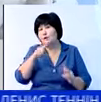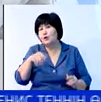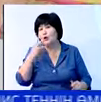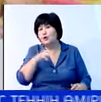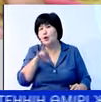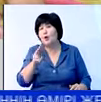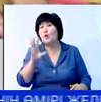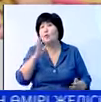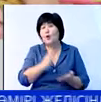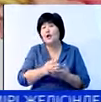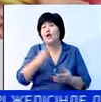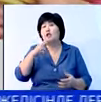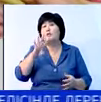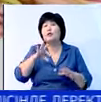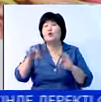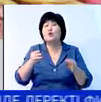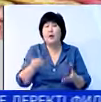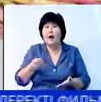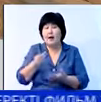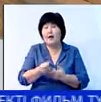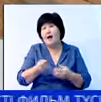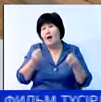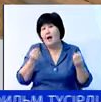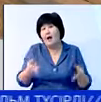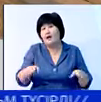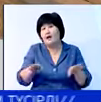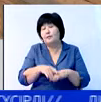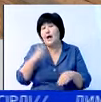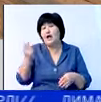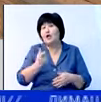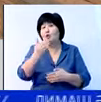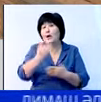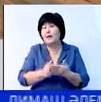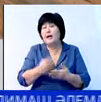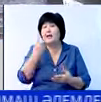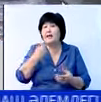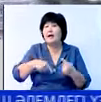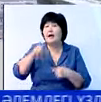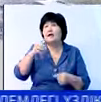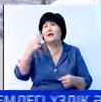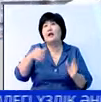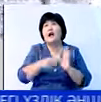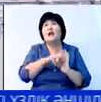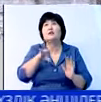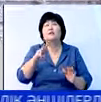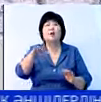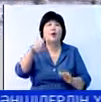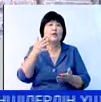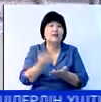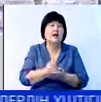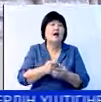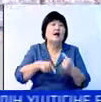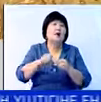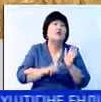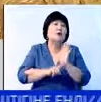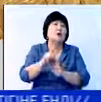миллион теңге болатын 24 жоба қаржыландырылса, қарапайым заттар экономикасы бағдарламасымен екі кәсіпкер 46 миллион теңгеге несие алып, кәсібін